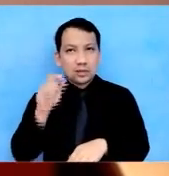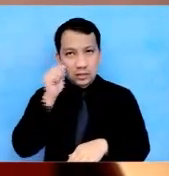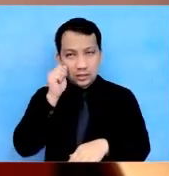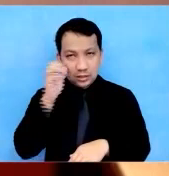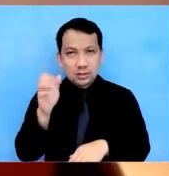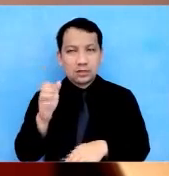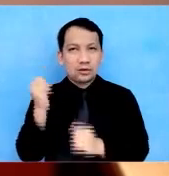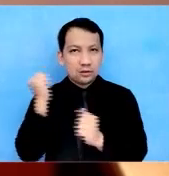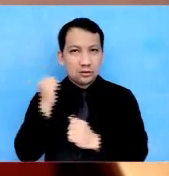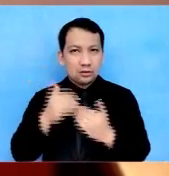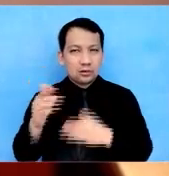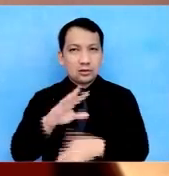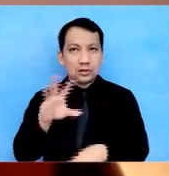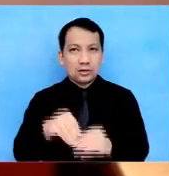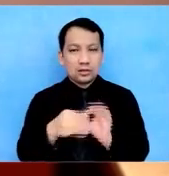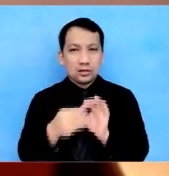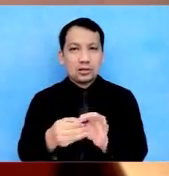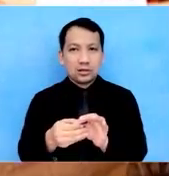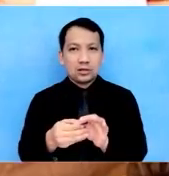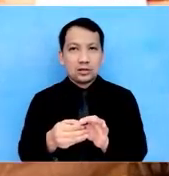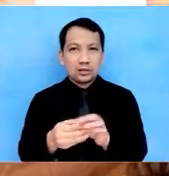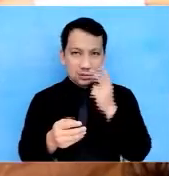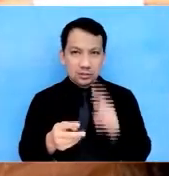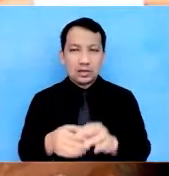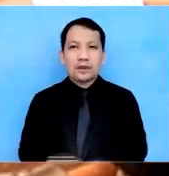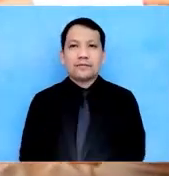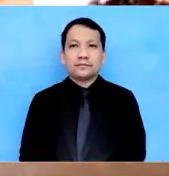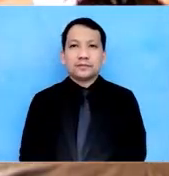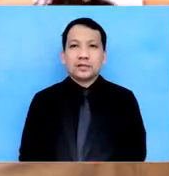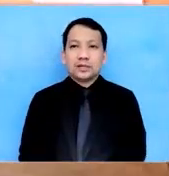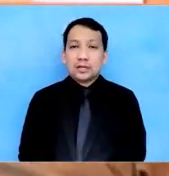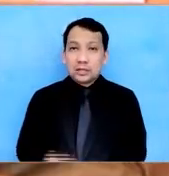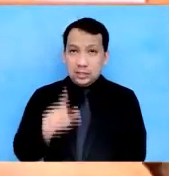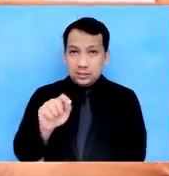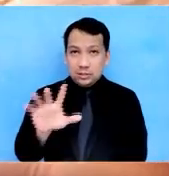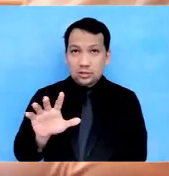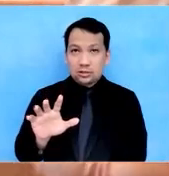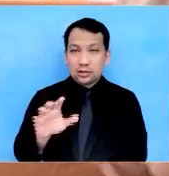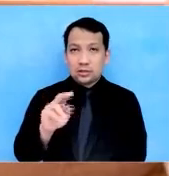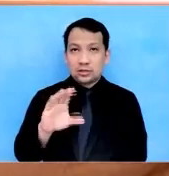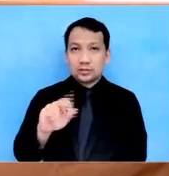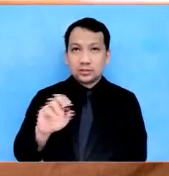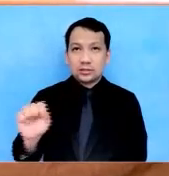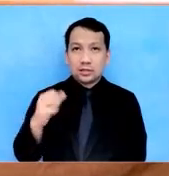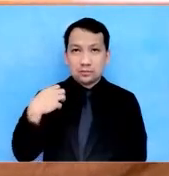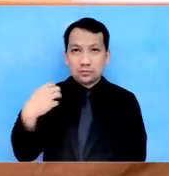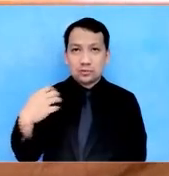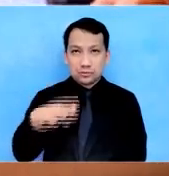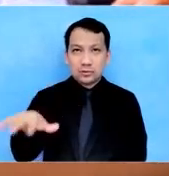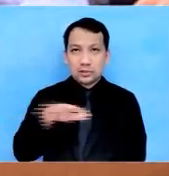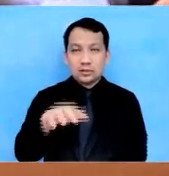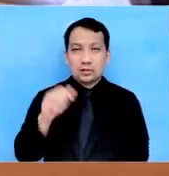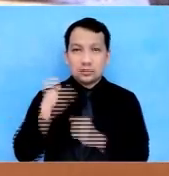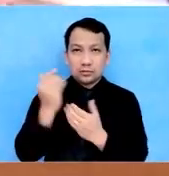Carla hopefully will be able to make the conversation richer. Ang ilan pang TV5 and Signal bosses, nananabik